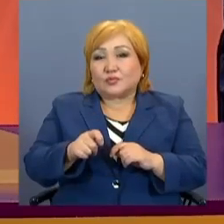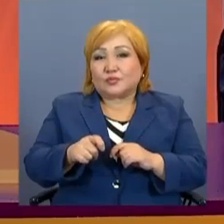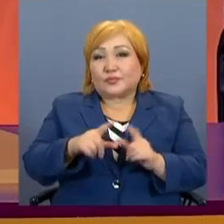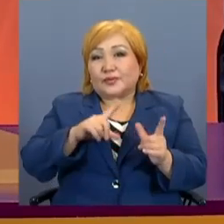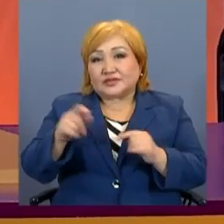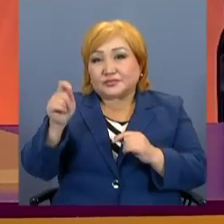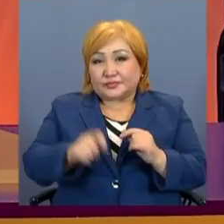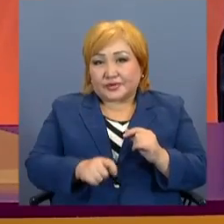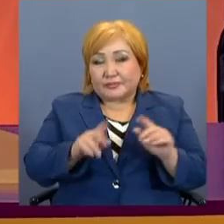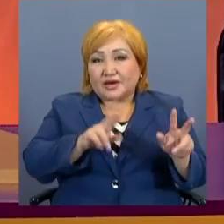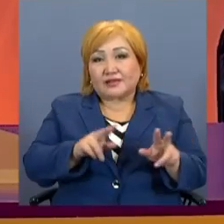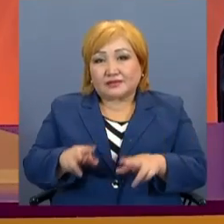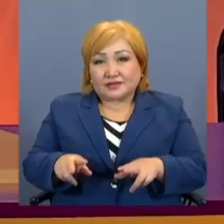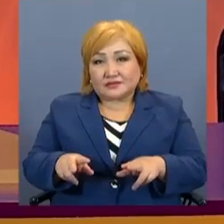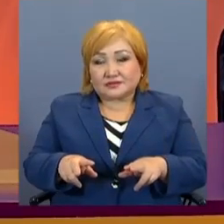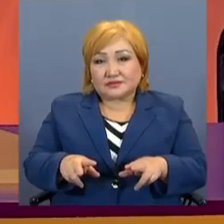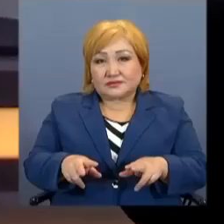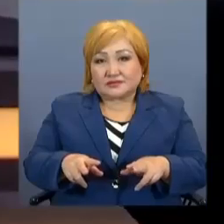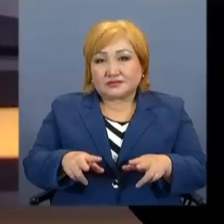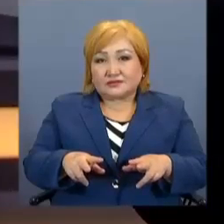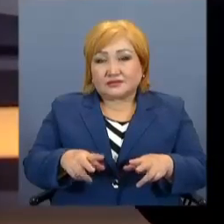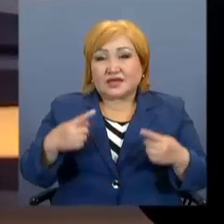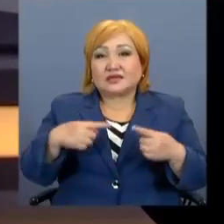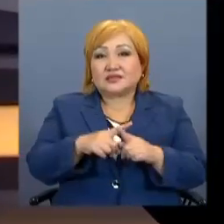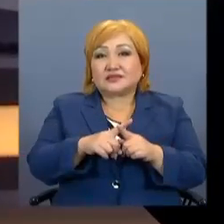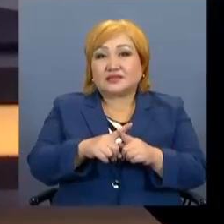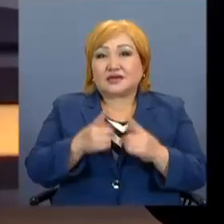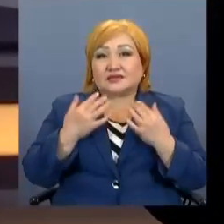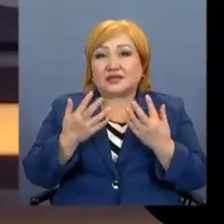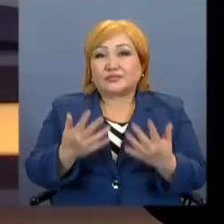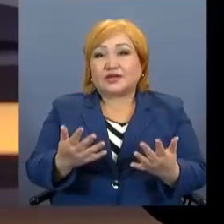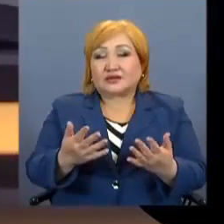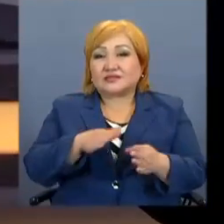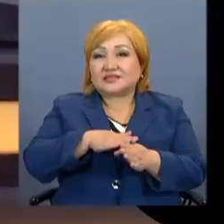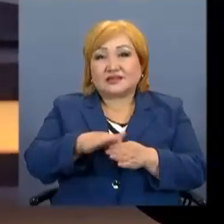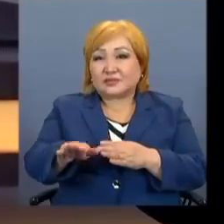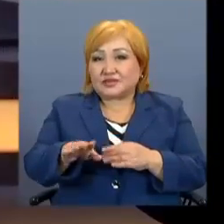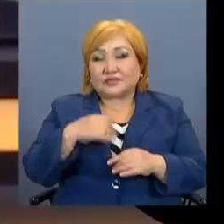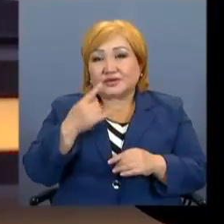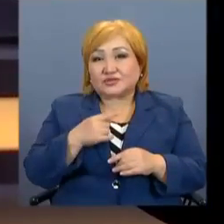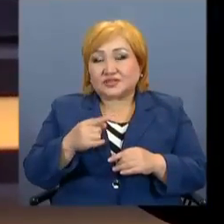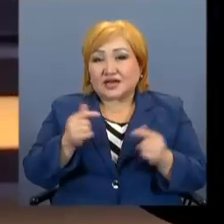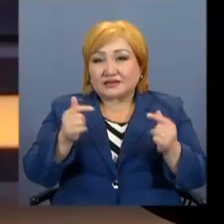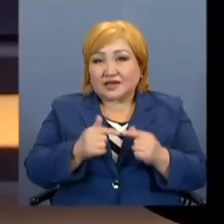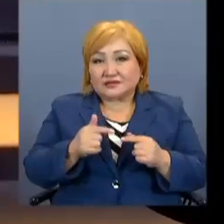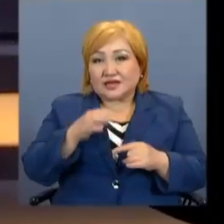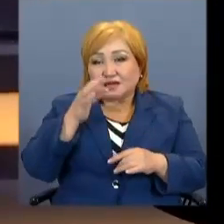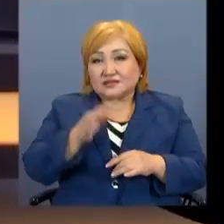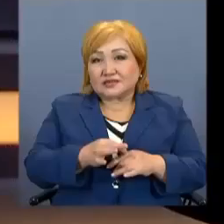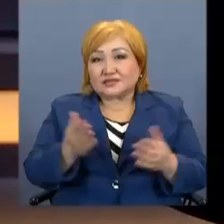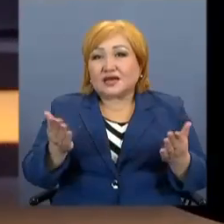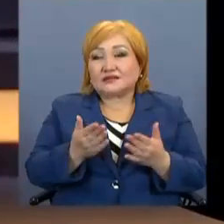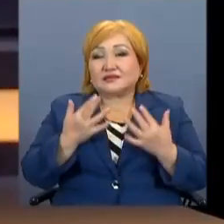бақыладық. Атап өтетін болсақ, техникалық талаптар елемейді деп жатырсыз. Нақты айтсаңыз, қандай талаптар басым